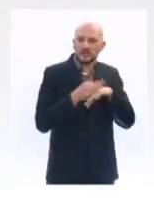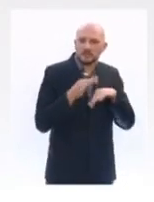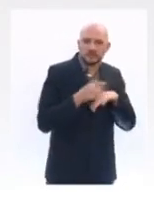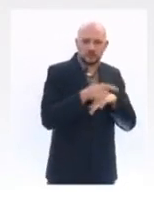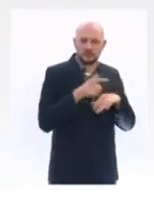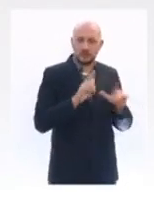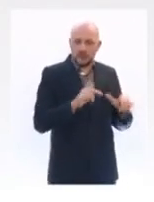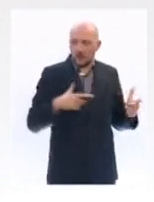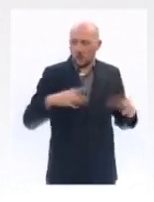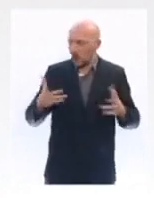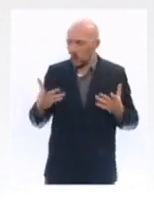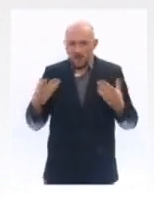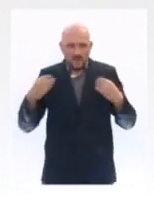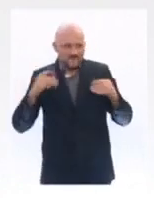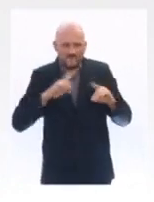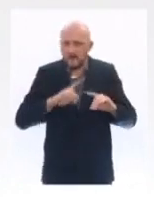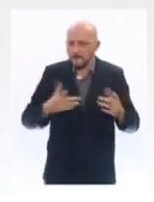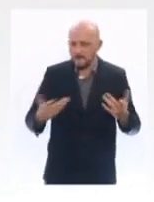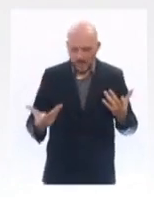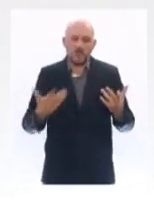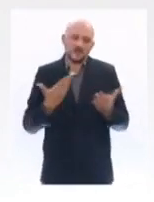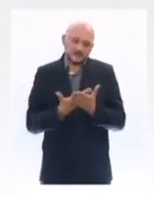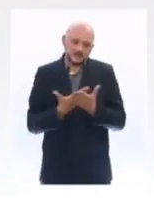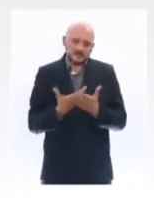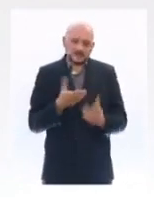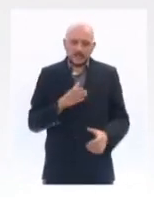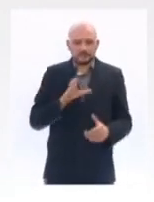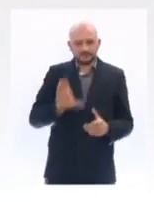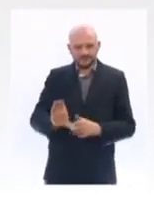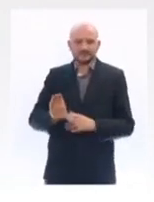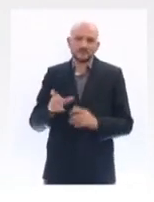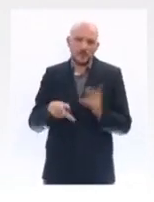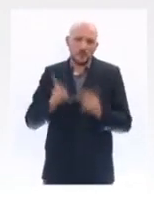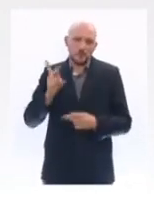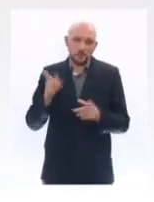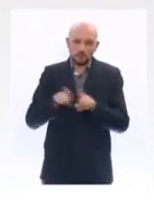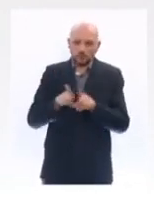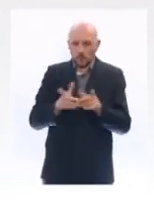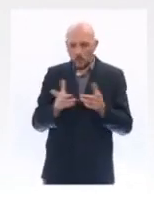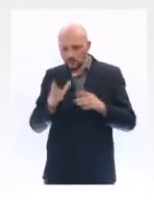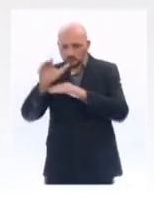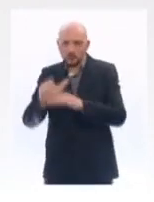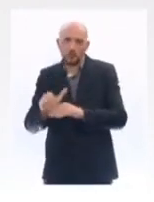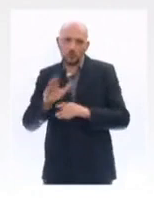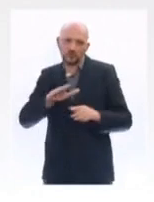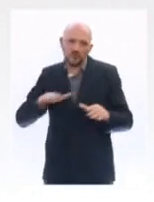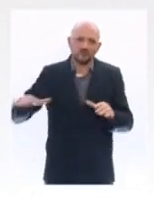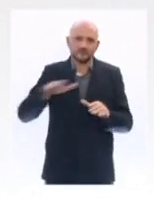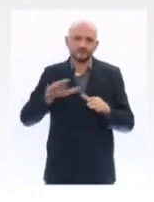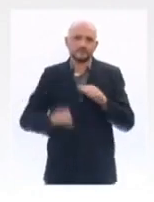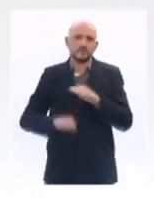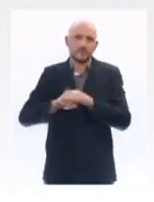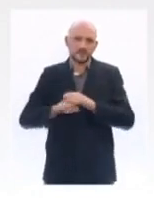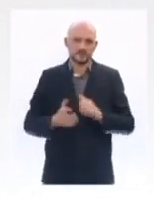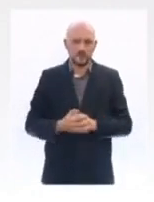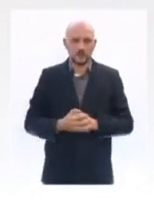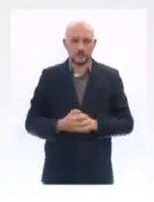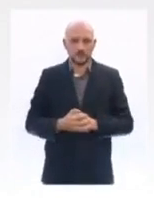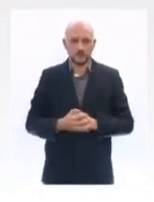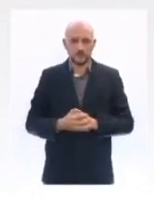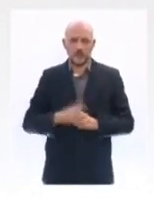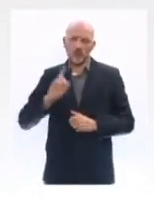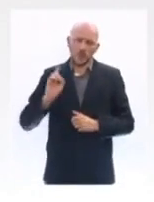Cela concernera les entreprises non plus jusqu'à 10, mais jusqu'à 50 salariés. Peu importe le